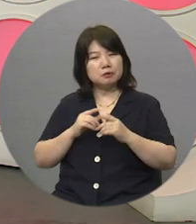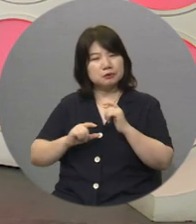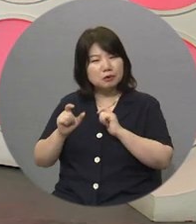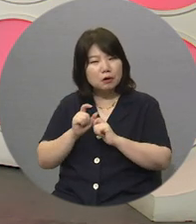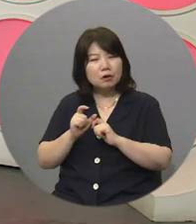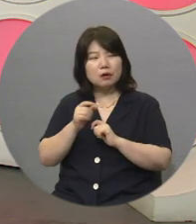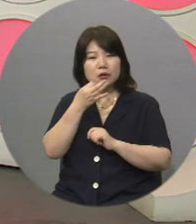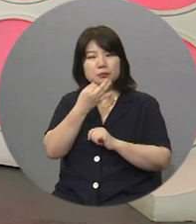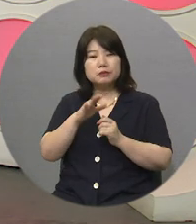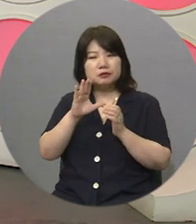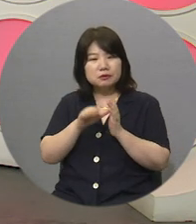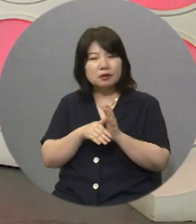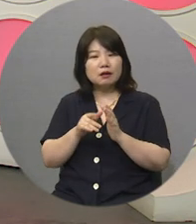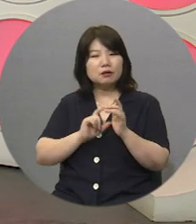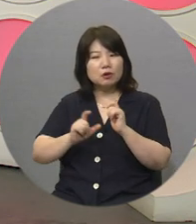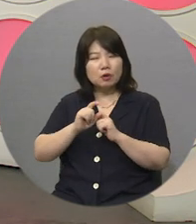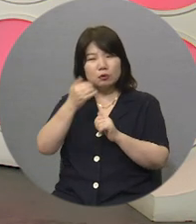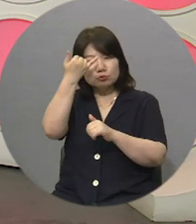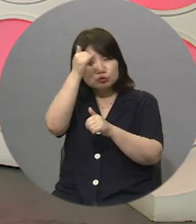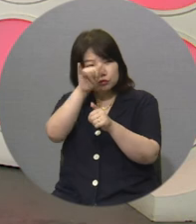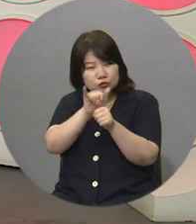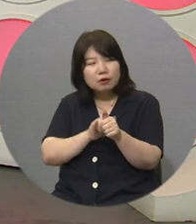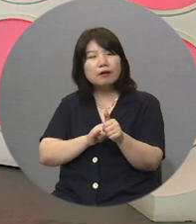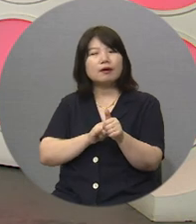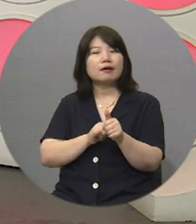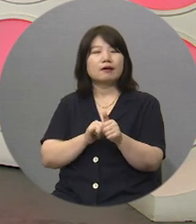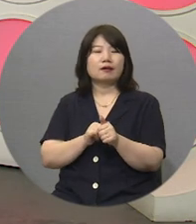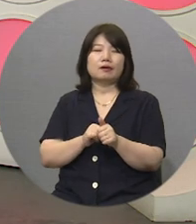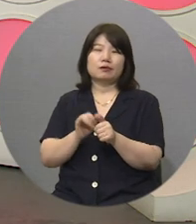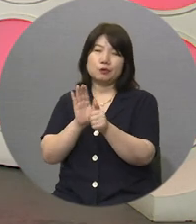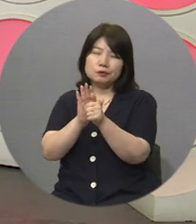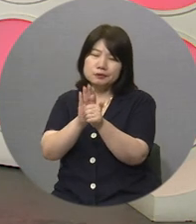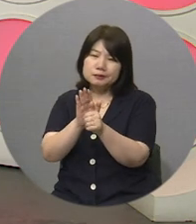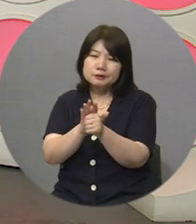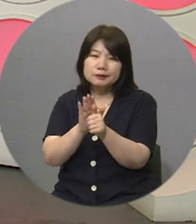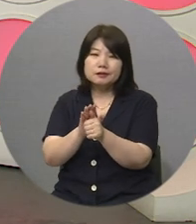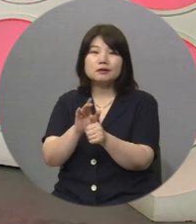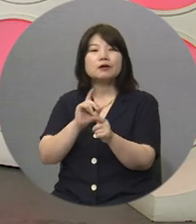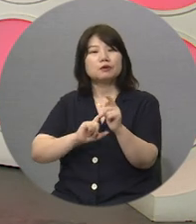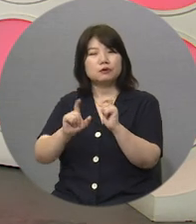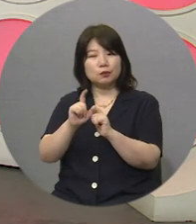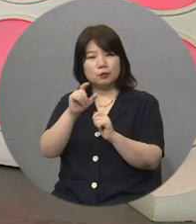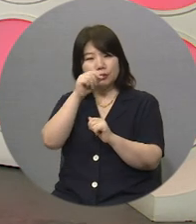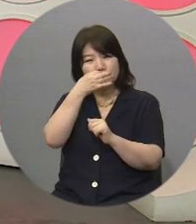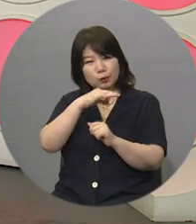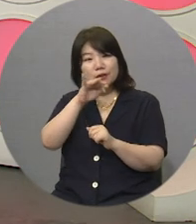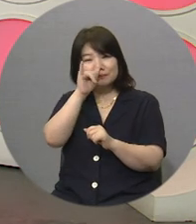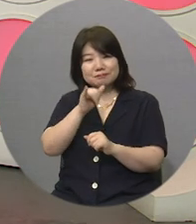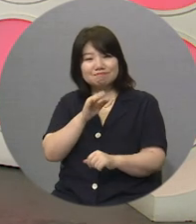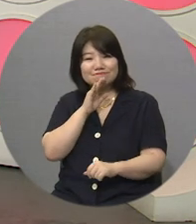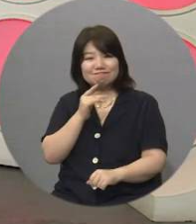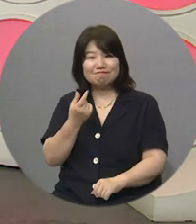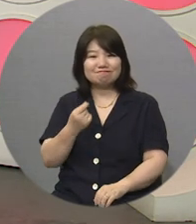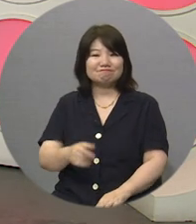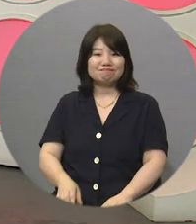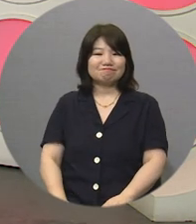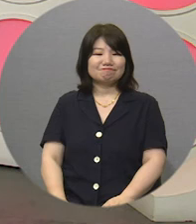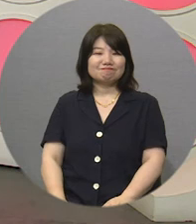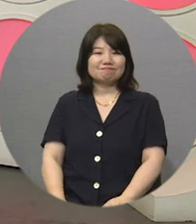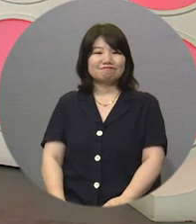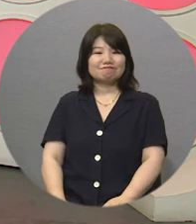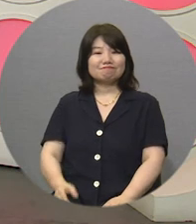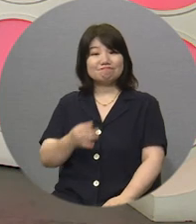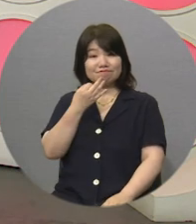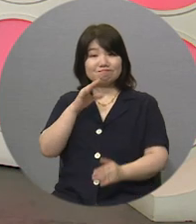네. 힘들 때 또 효도하고 힘들 때 또 어려운 사람 도와주면 네. 그게 더 좋은 거 아닌가요? 제가 맞아요. 지금, 힘들 때